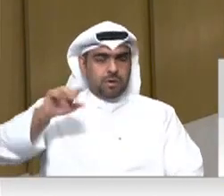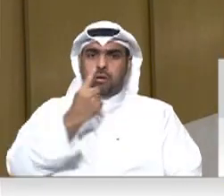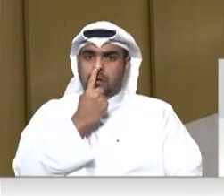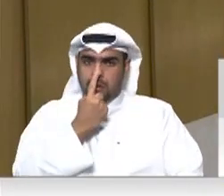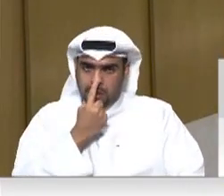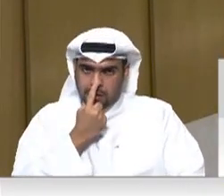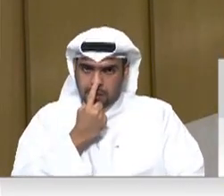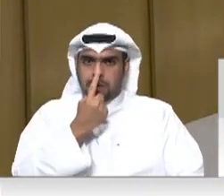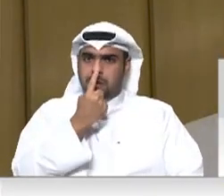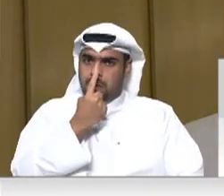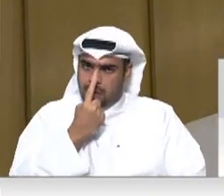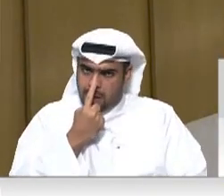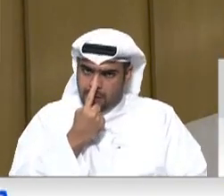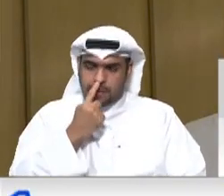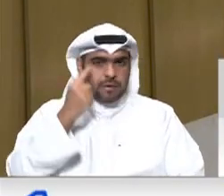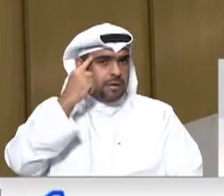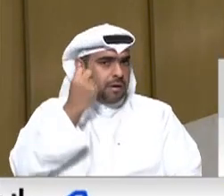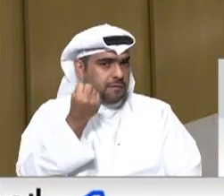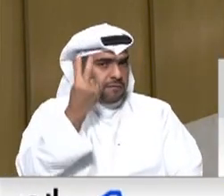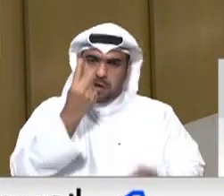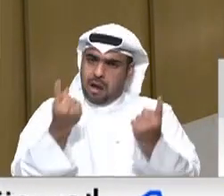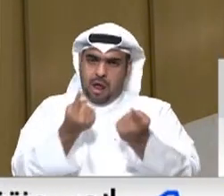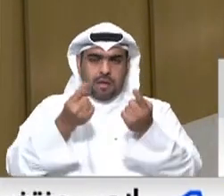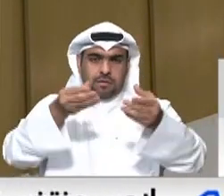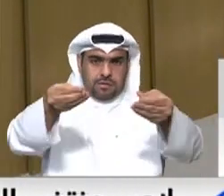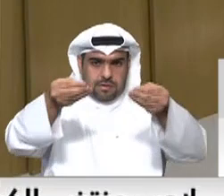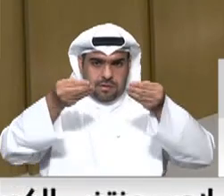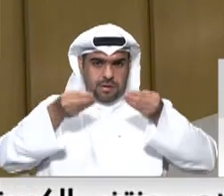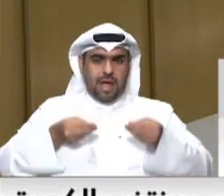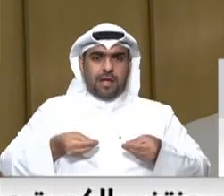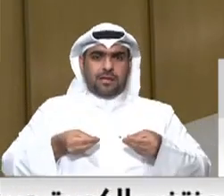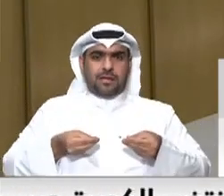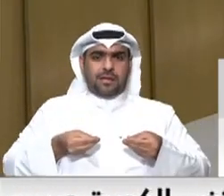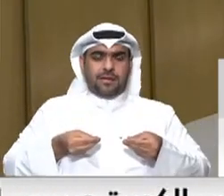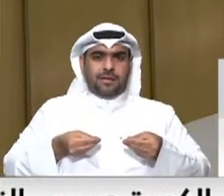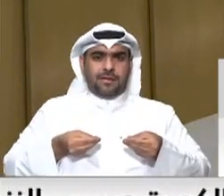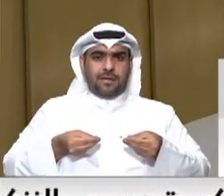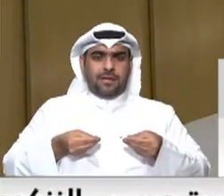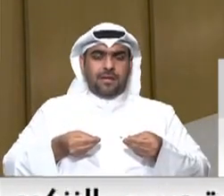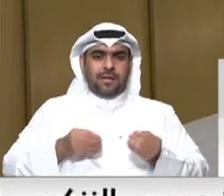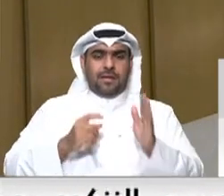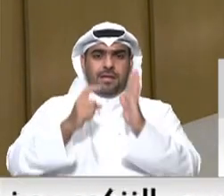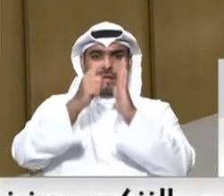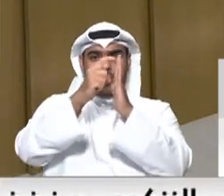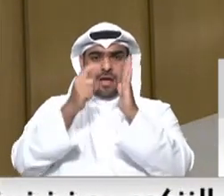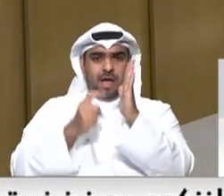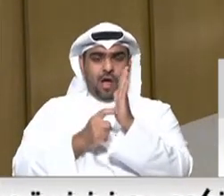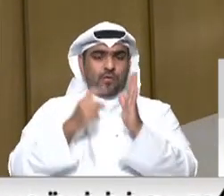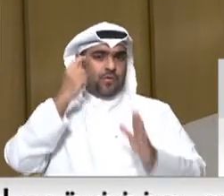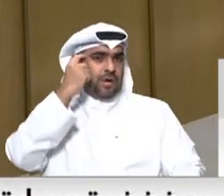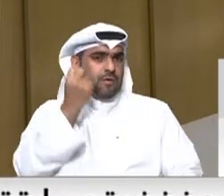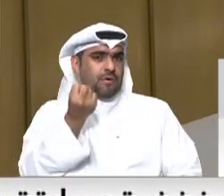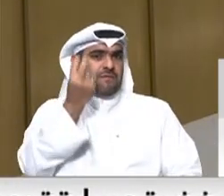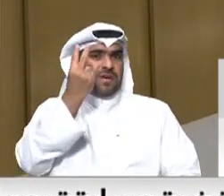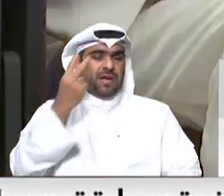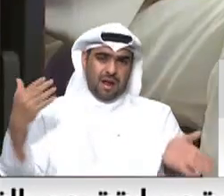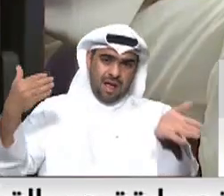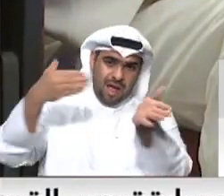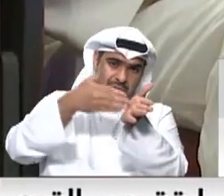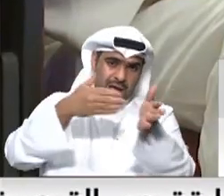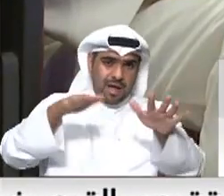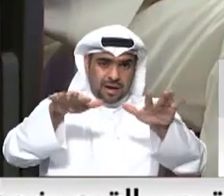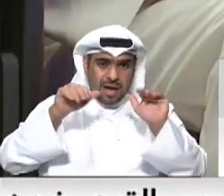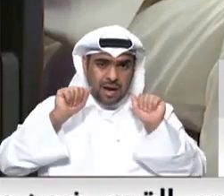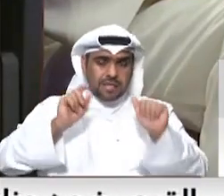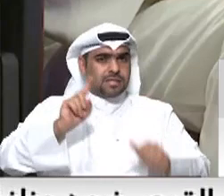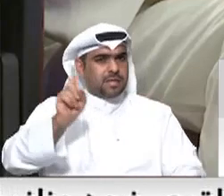اللي حاضرين كانوا ودهم ايضا انه يكون هنالك يعني ان القانون اللي مقدم او الاقتراحات مقدمه ليست نهائيه بل هنالك مجال